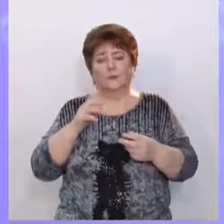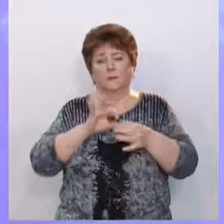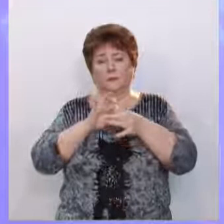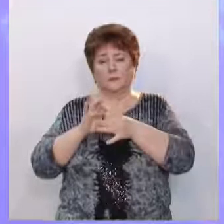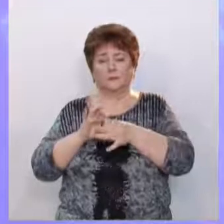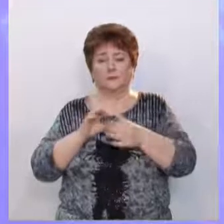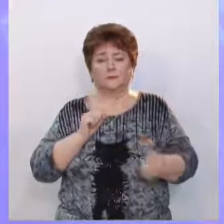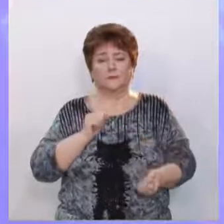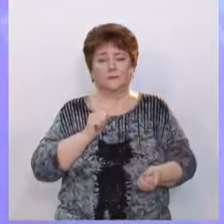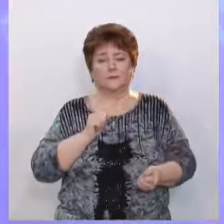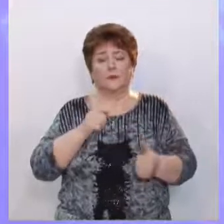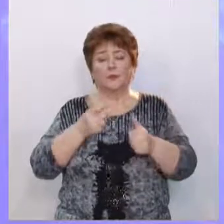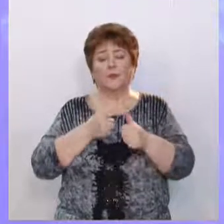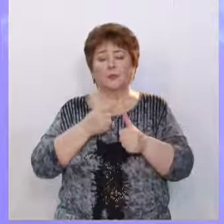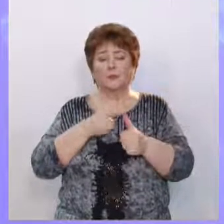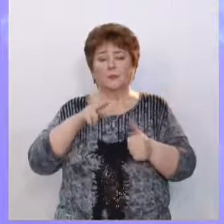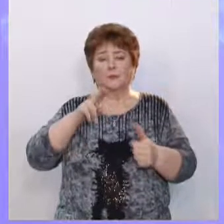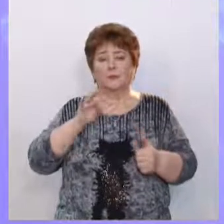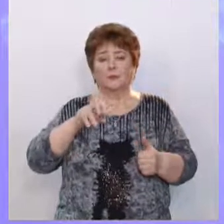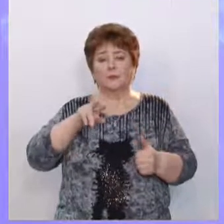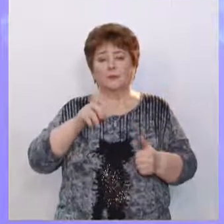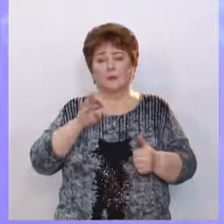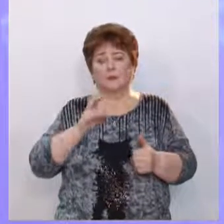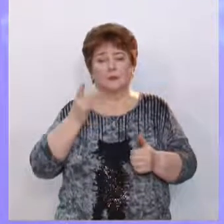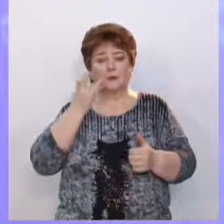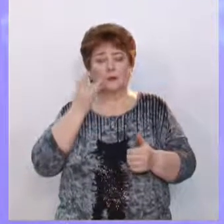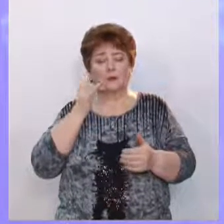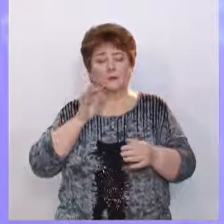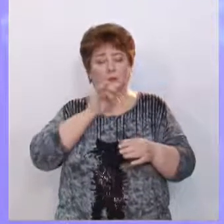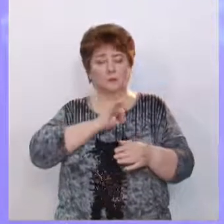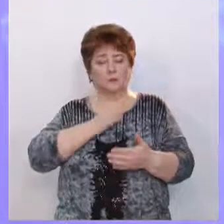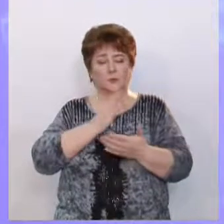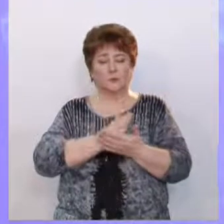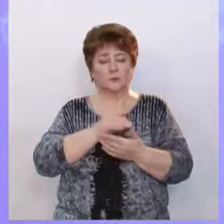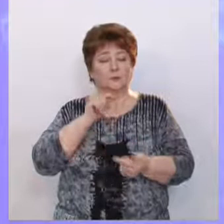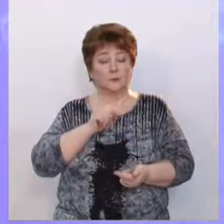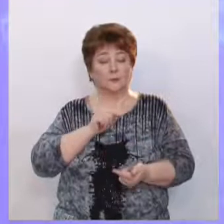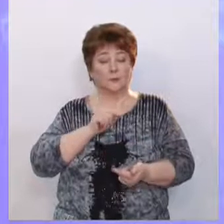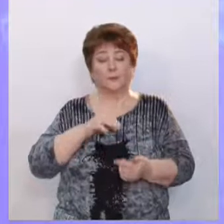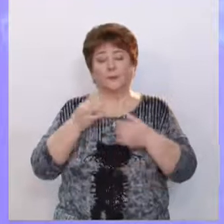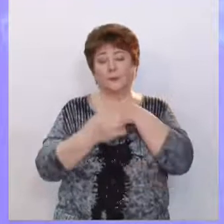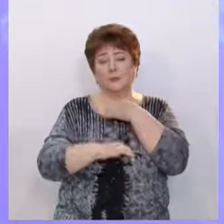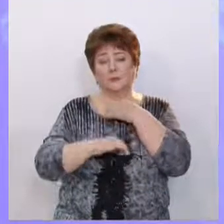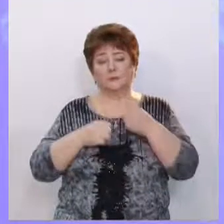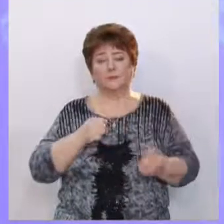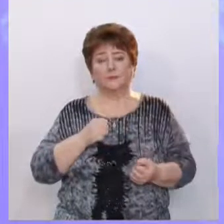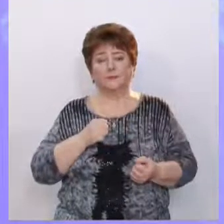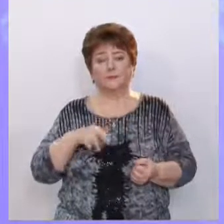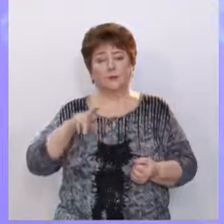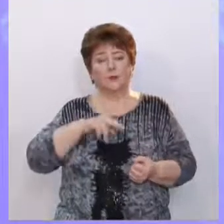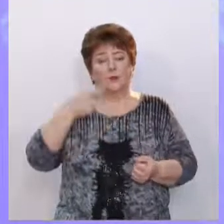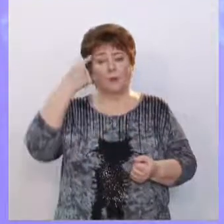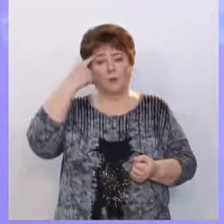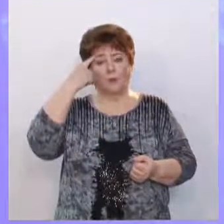предложение. Назовем прилагательное, которое там используется. Последний. Я